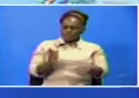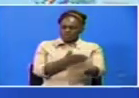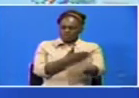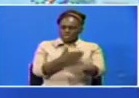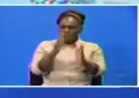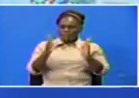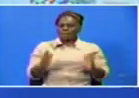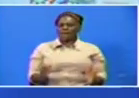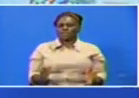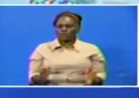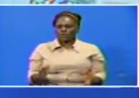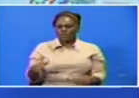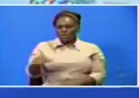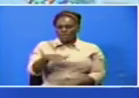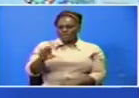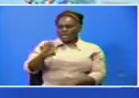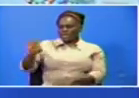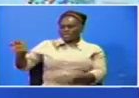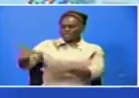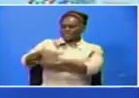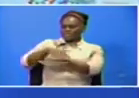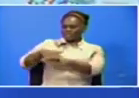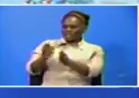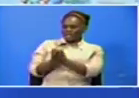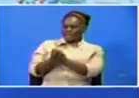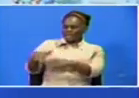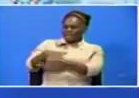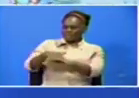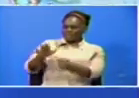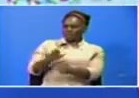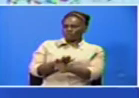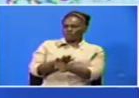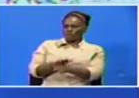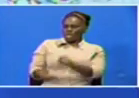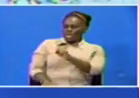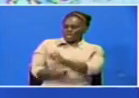ya mashuhuri zaidi katika eneo la Afrika Mashariki na hata Afrika, ili aweze kutueleza